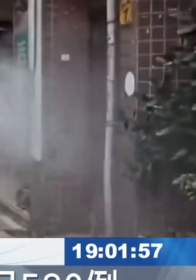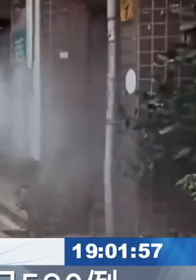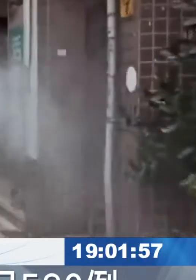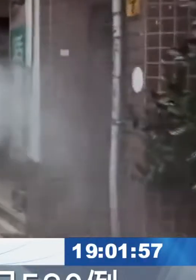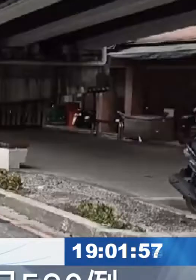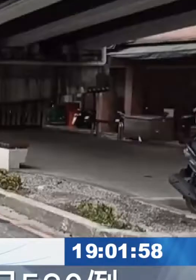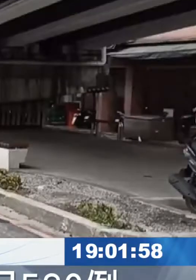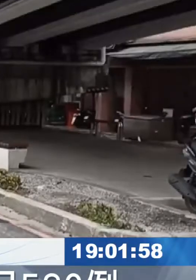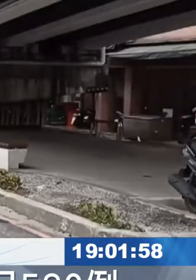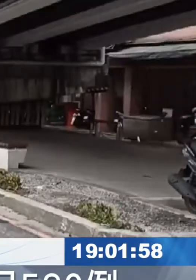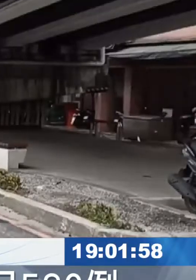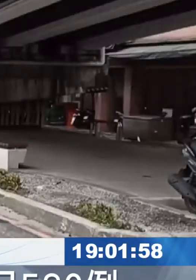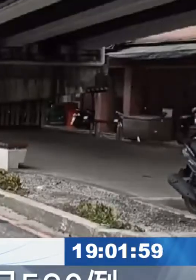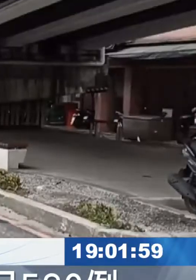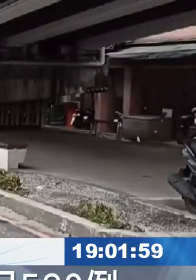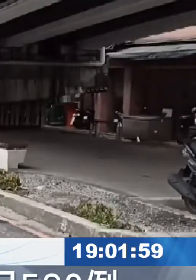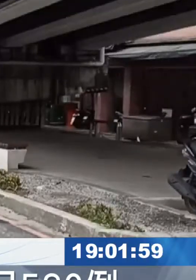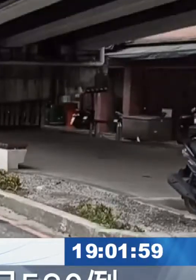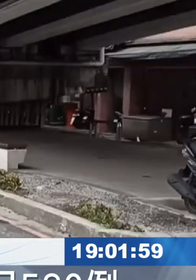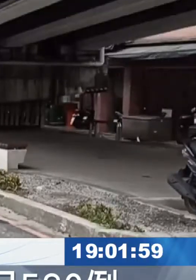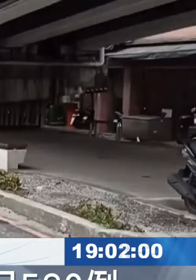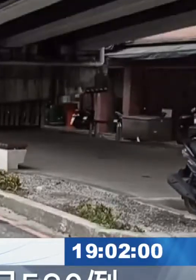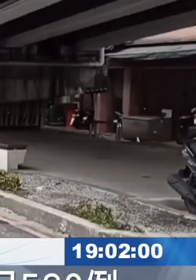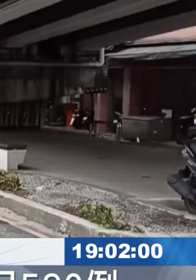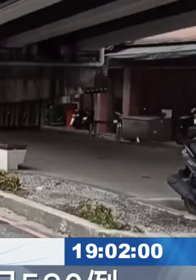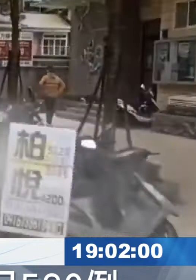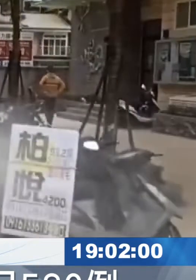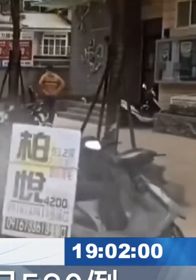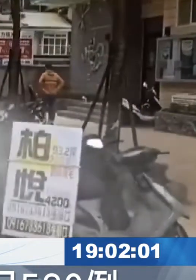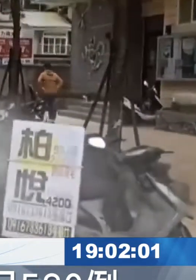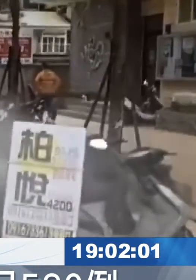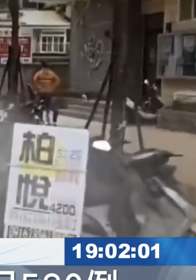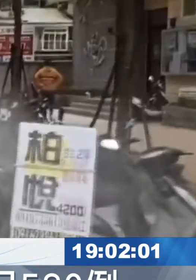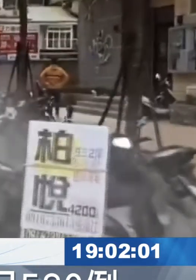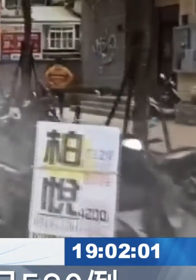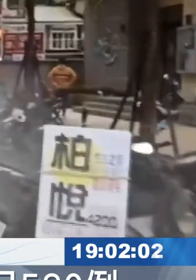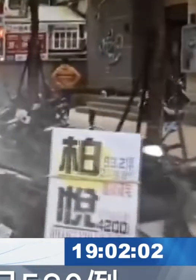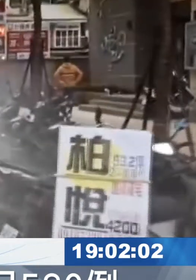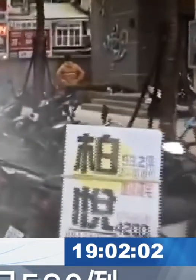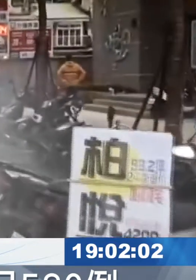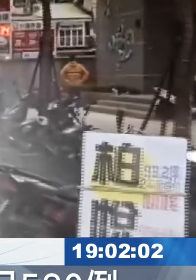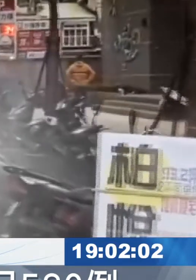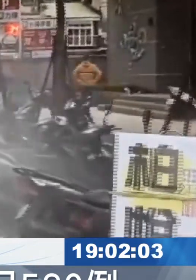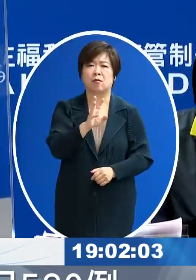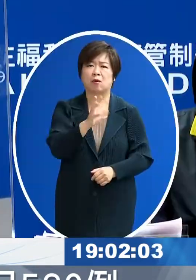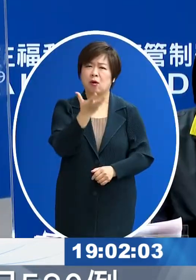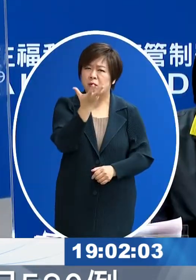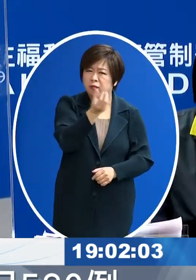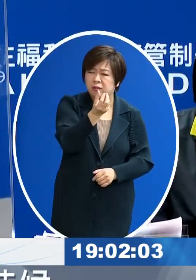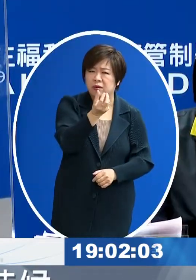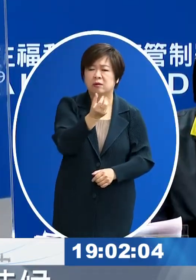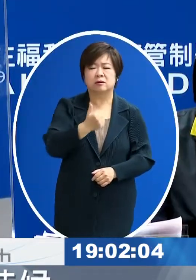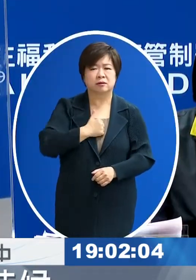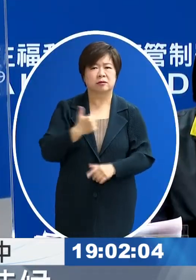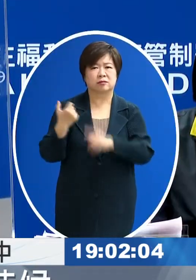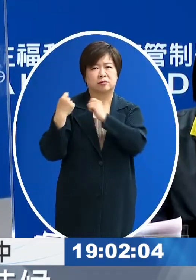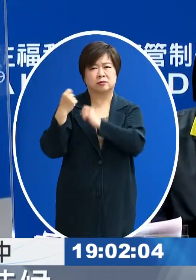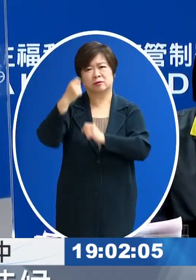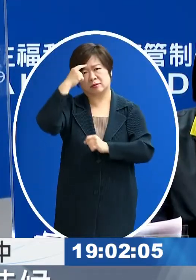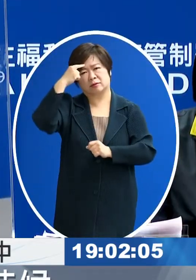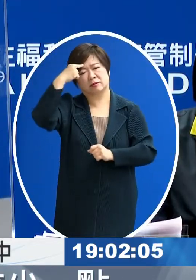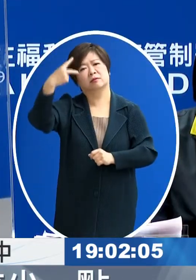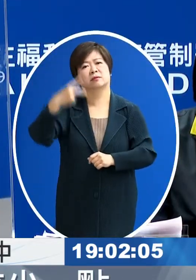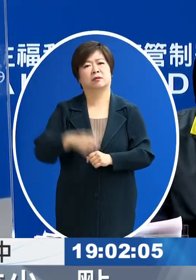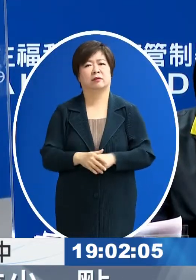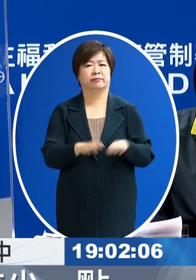本土疫情连四天破百，四号新增133例，看起来少一些，但原因是 这两天都是放假的时